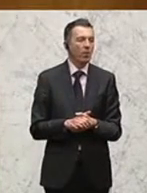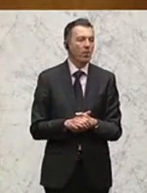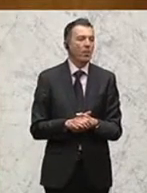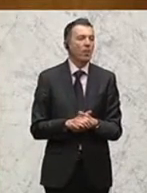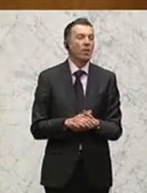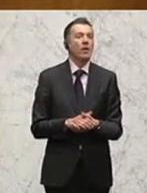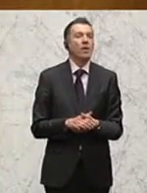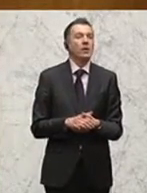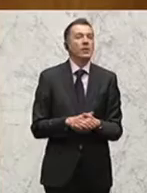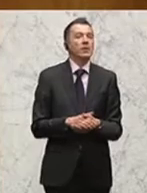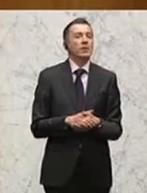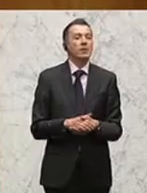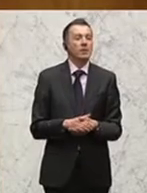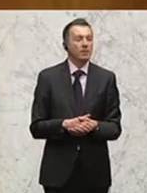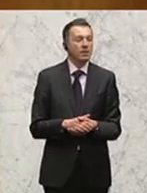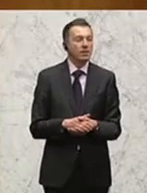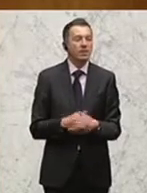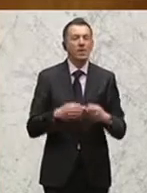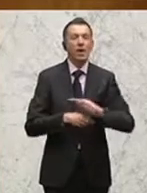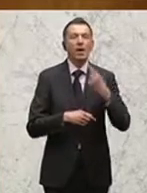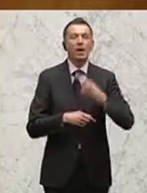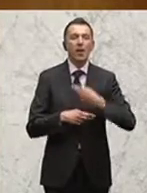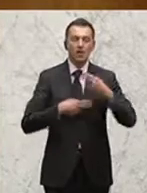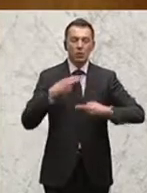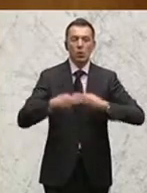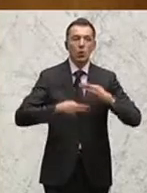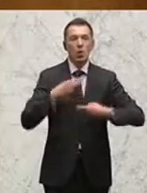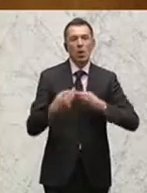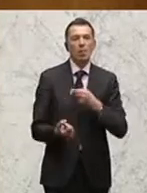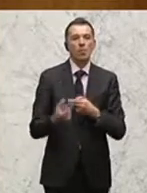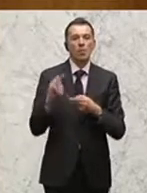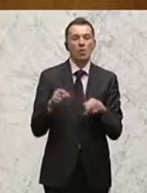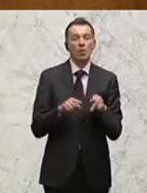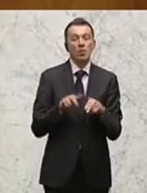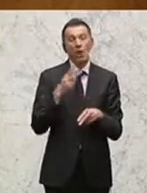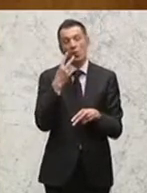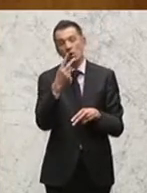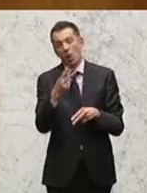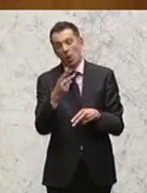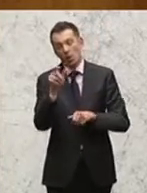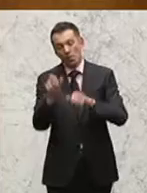der Durchführung der eigentlichen Grenzkontrolle vor allem großes Augenmerk auf